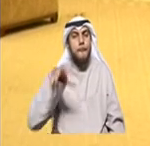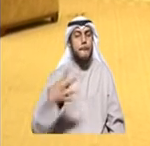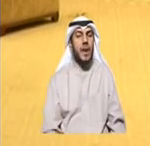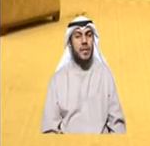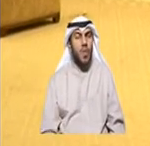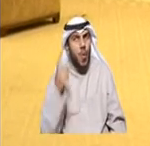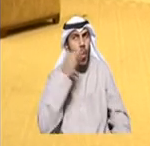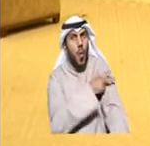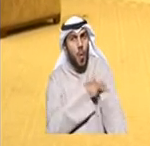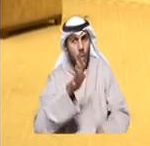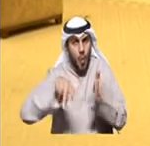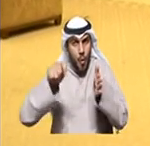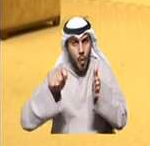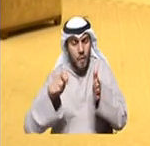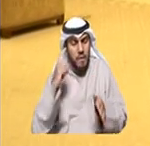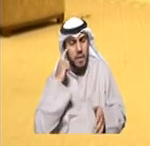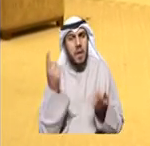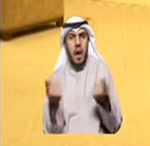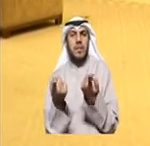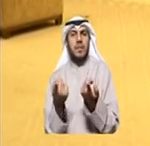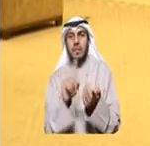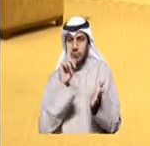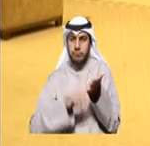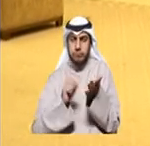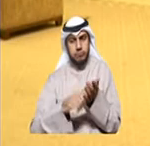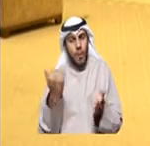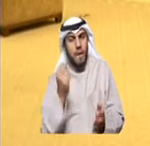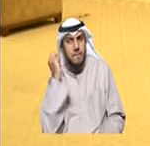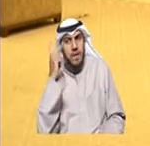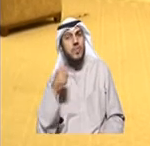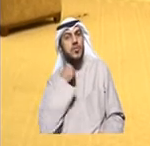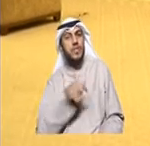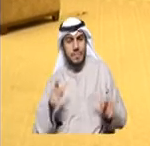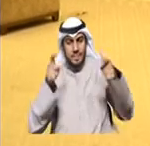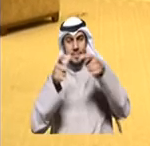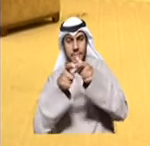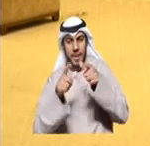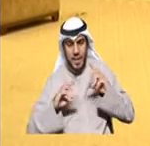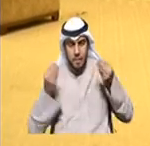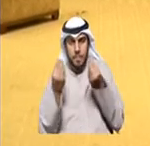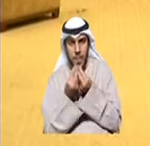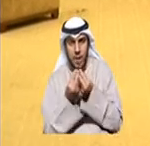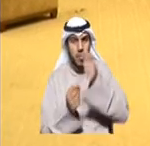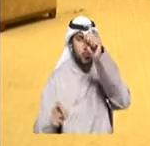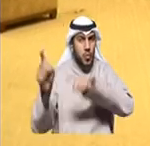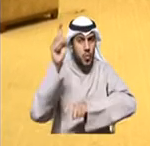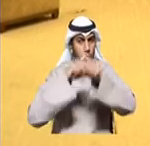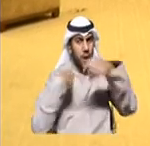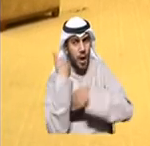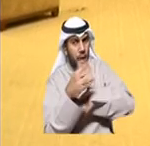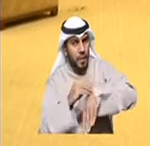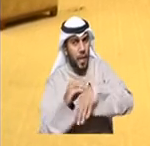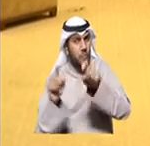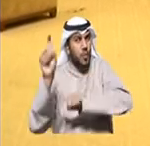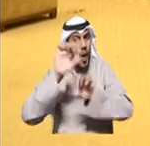الأعضاء الحكوميين في بعض الأحيان. لذلك احنا نثمن هذه المبادرة، وتم الاجتماع في اللجنة الاقتصادية ومناقشة أهم التحديات